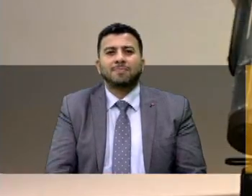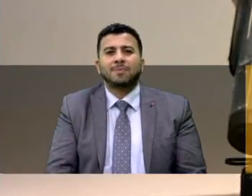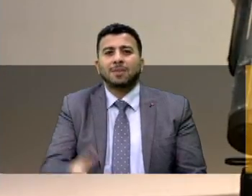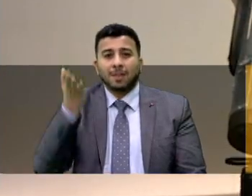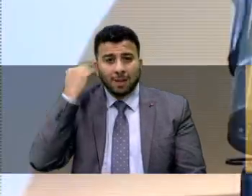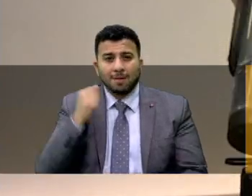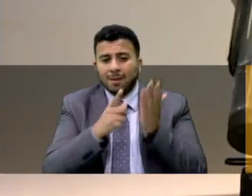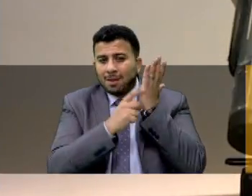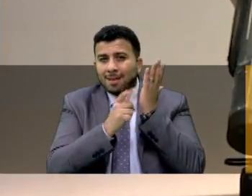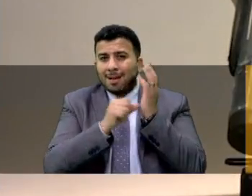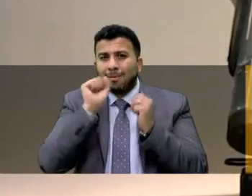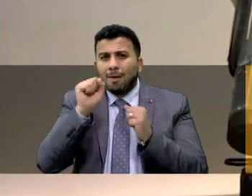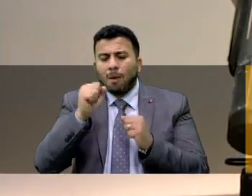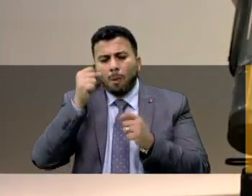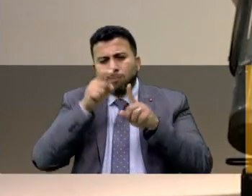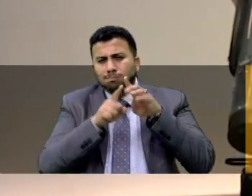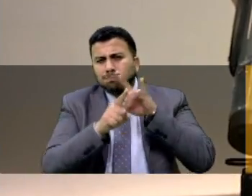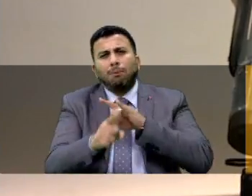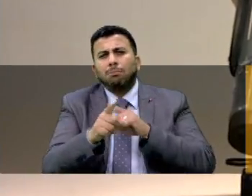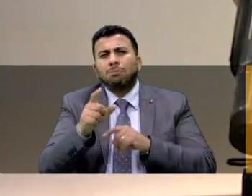إذاعة صوت العرب